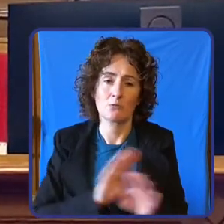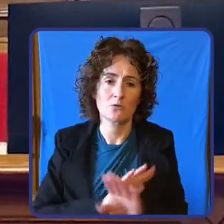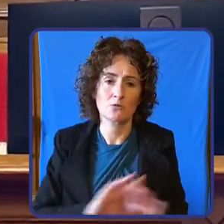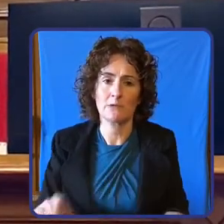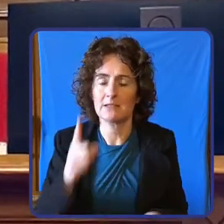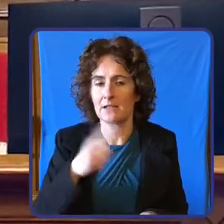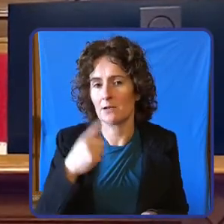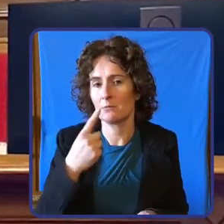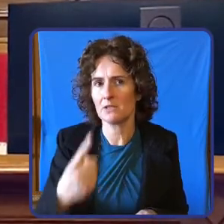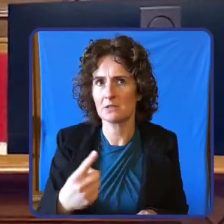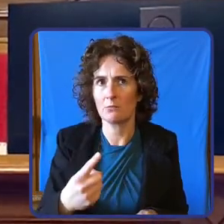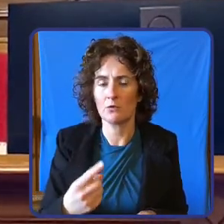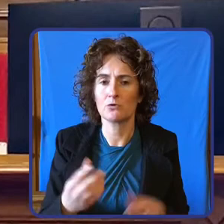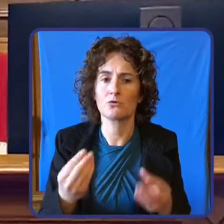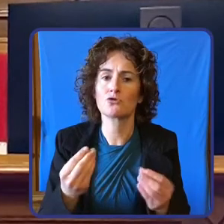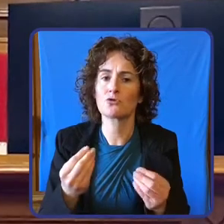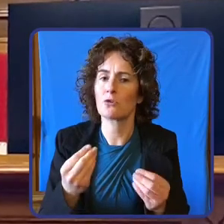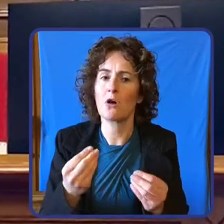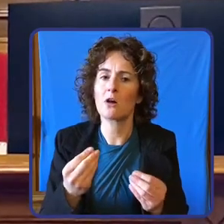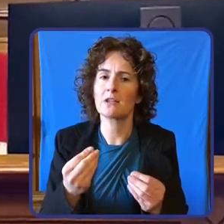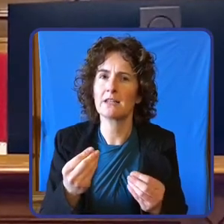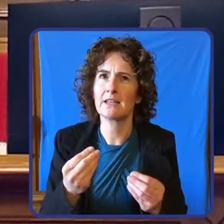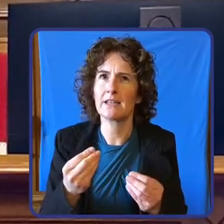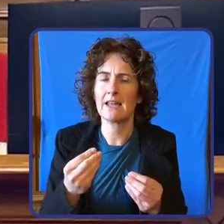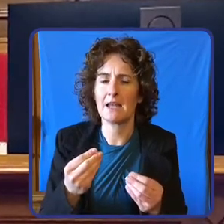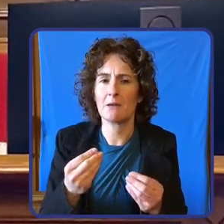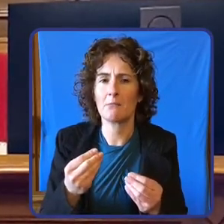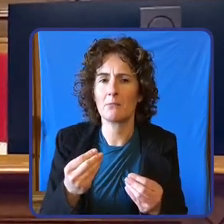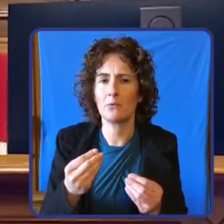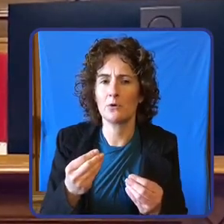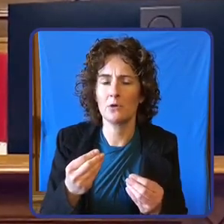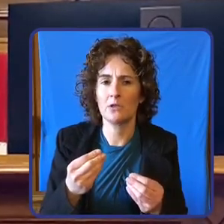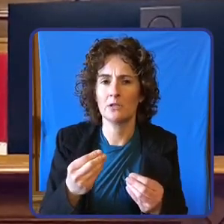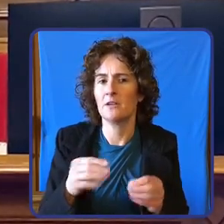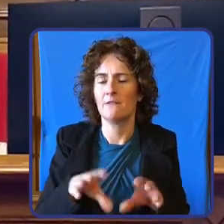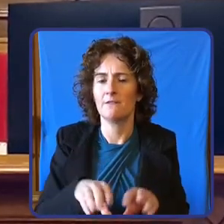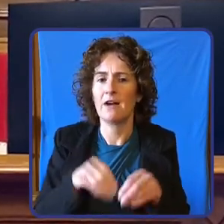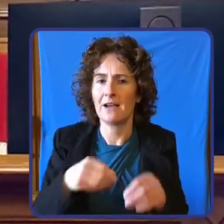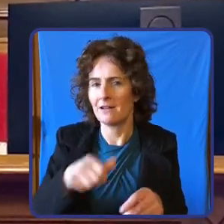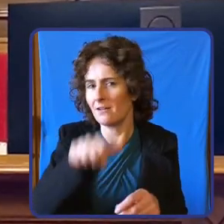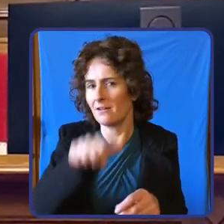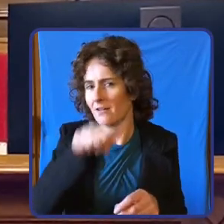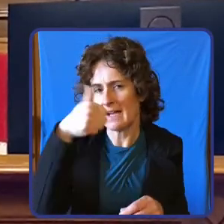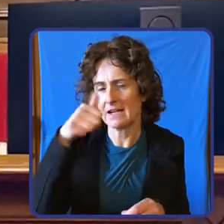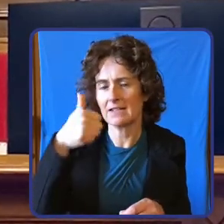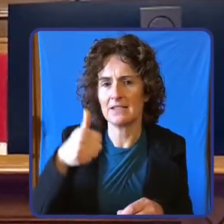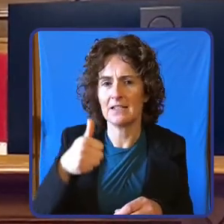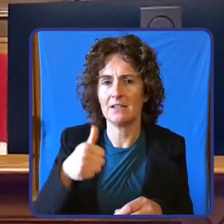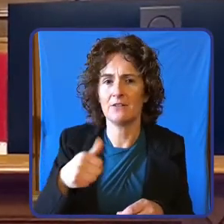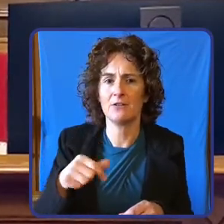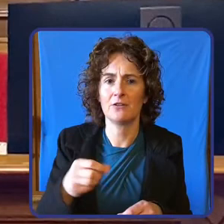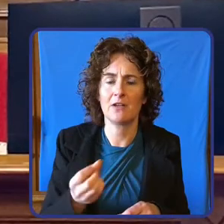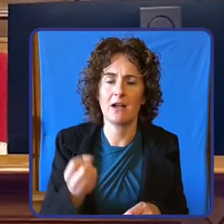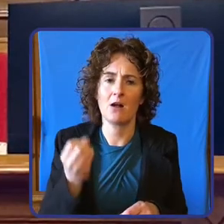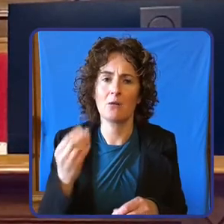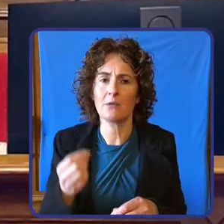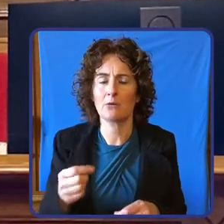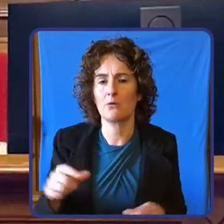arra, hogy sokan nem merik aláírni névvel, nem mernek névvel tiltakozni, és a többi. Amikor a tanárokat